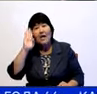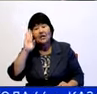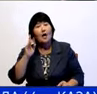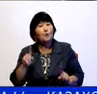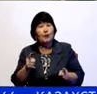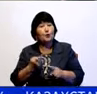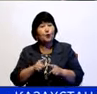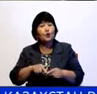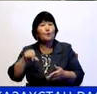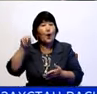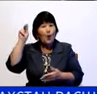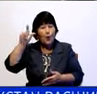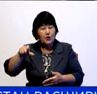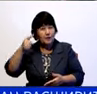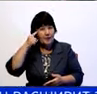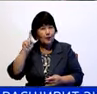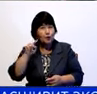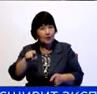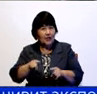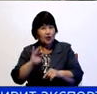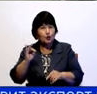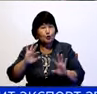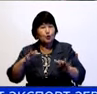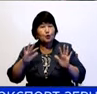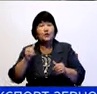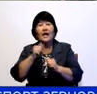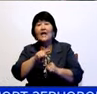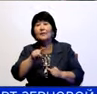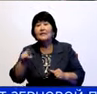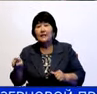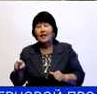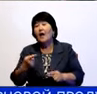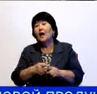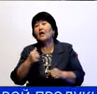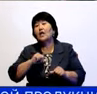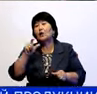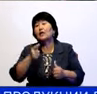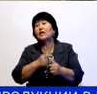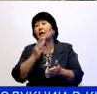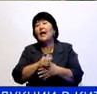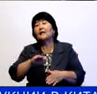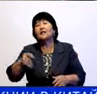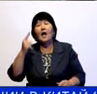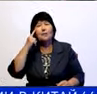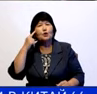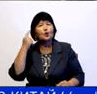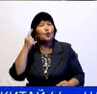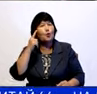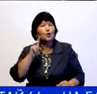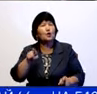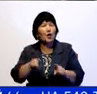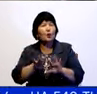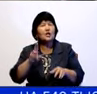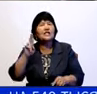Почему? Чтобы учащиеся понимали, что такие истории могут случиться с каждым из них. Когда у героев есть имена, то есть дети обычно думают, что такое